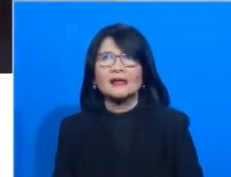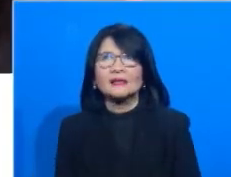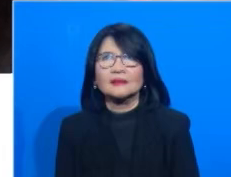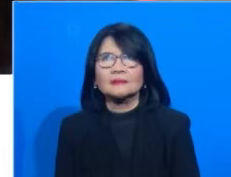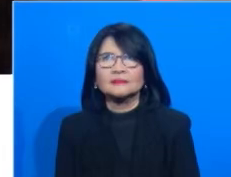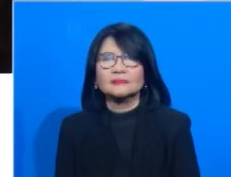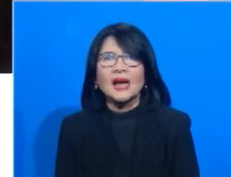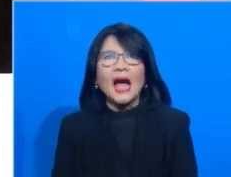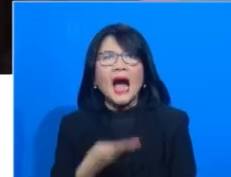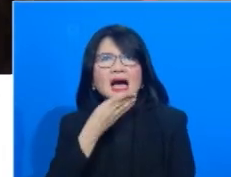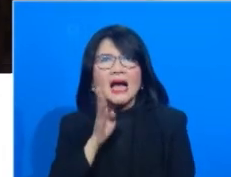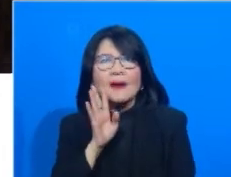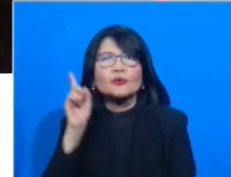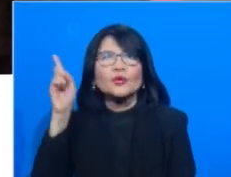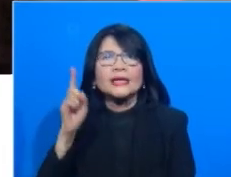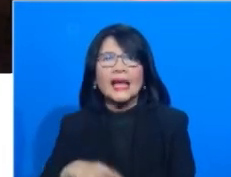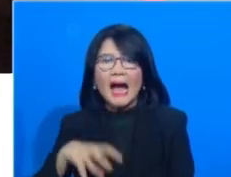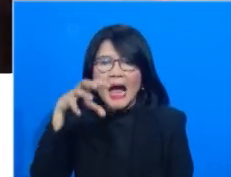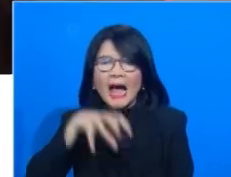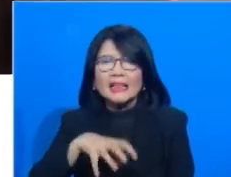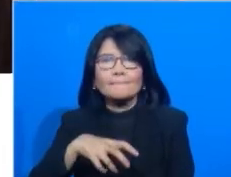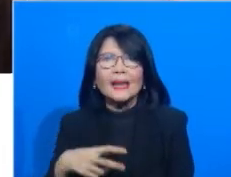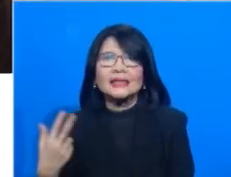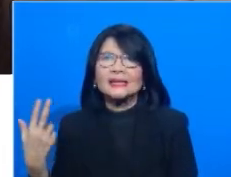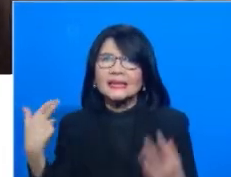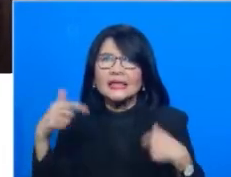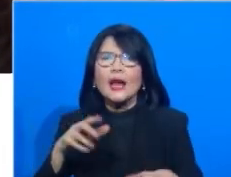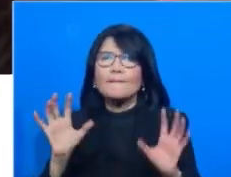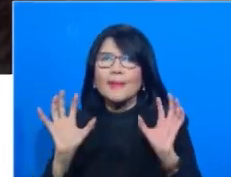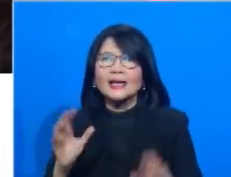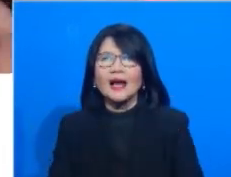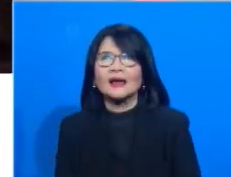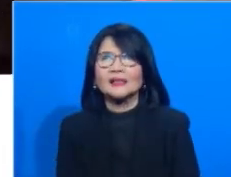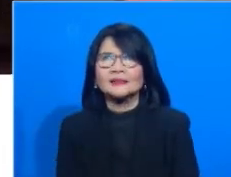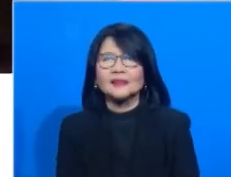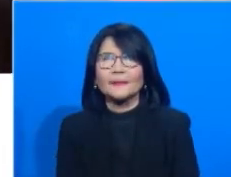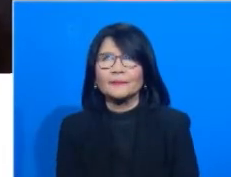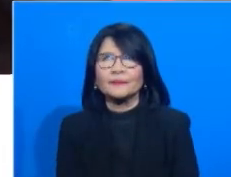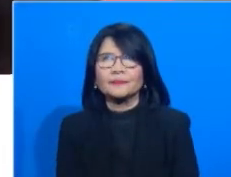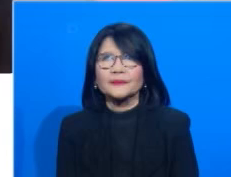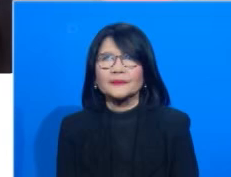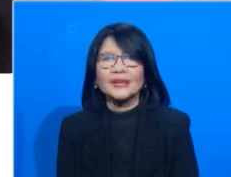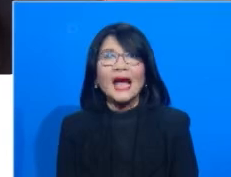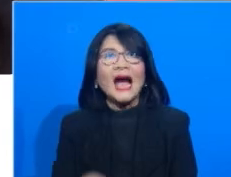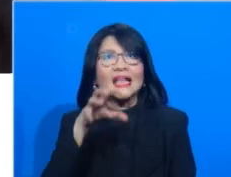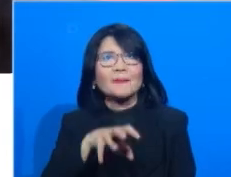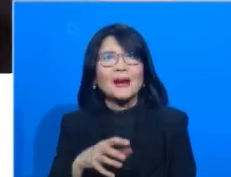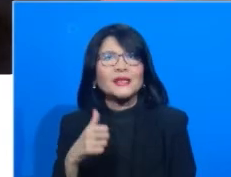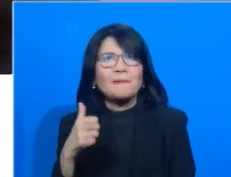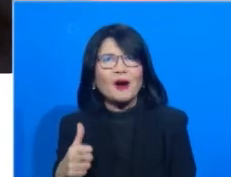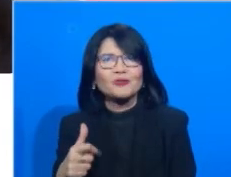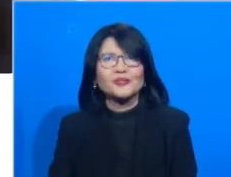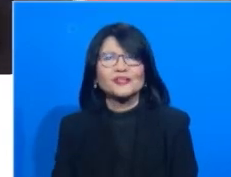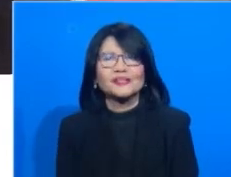memang alhamdulillahnya Cerita Nusantara banyak pengunjungnya juga, dan areanya kebetulan kita dapat lumayan strategis juga lokasinya